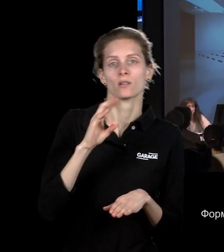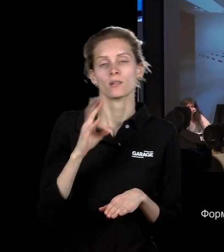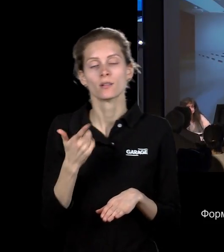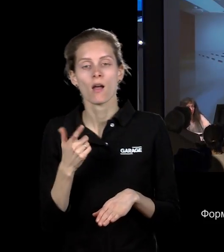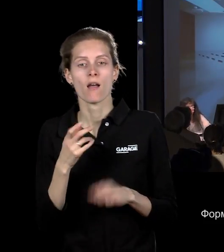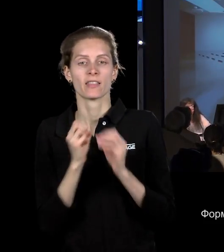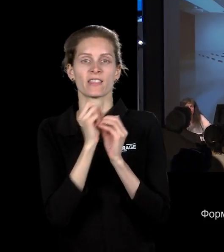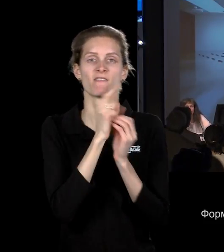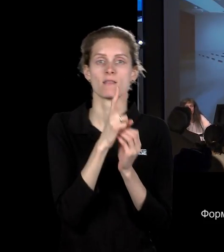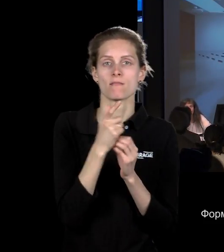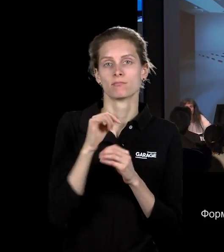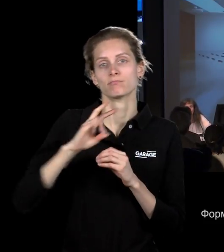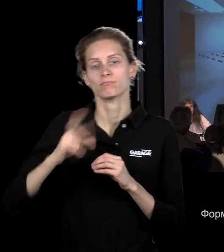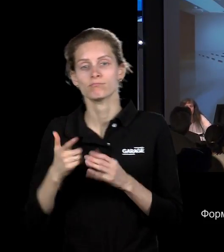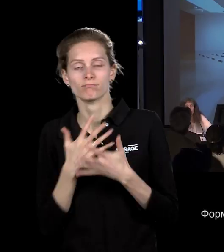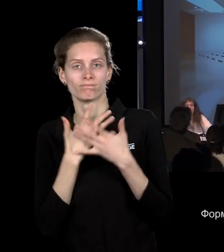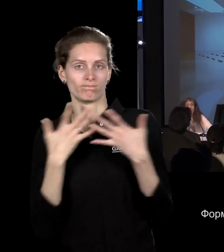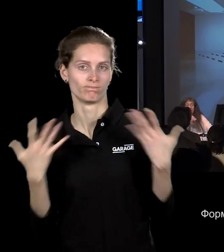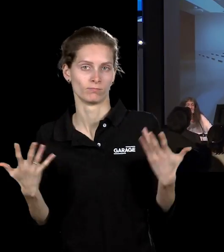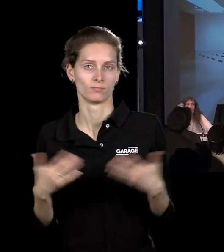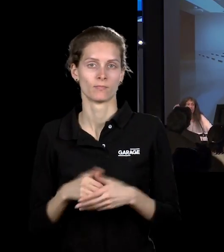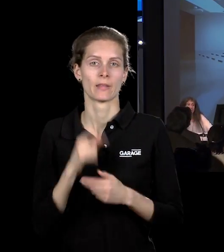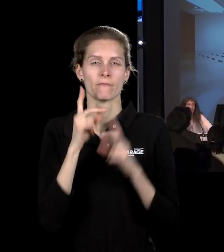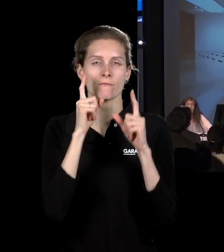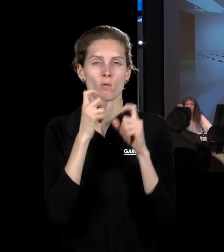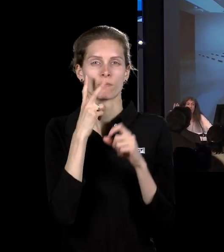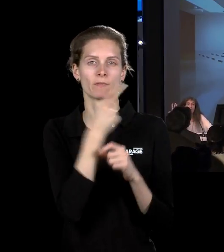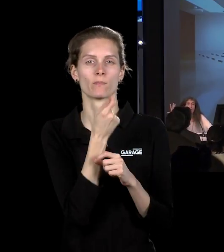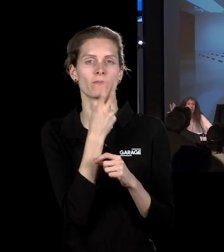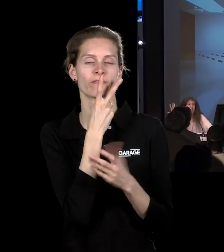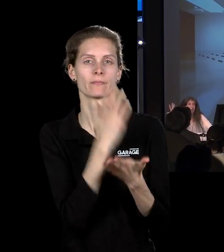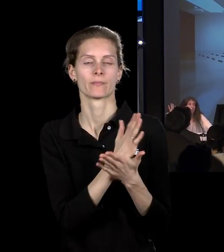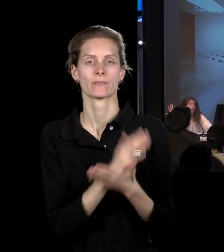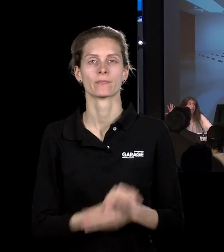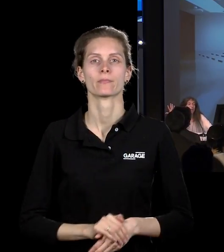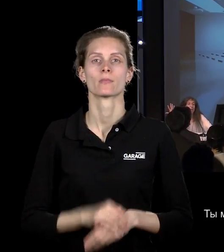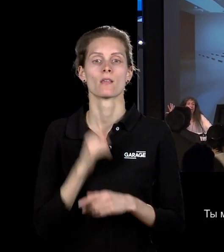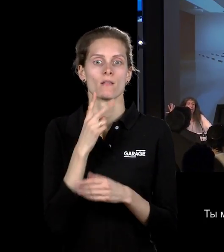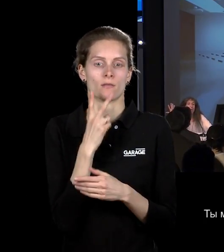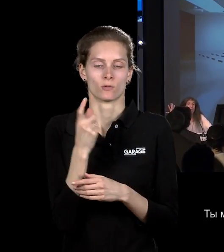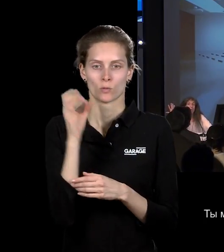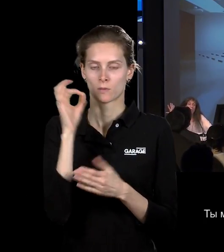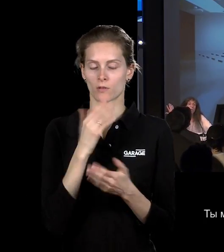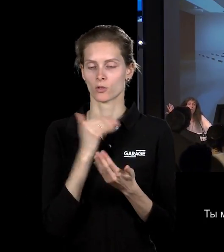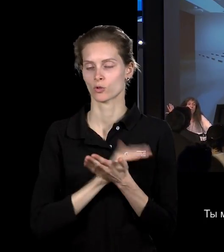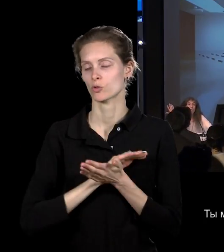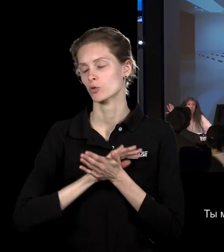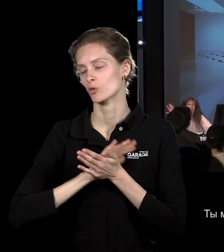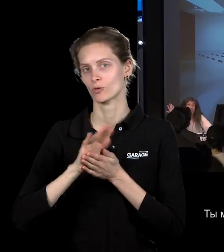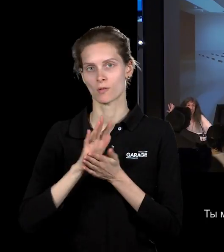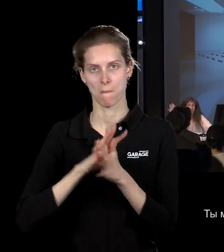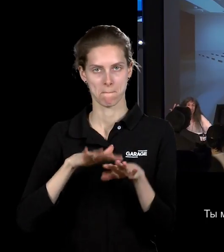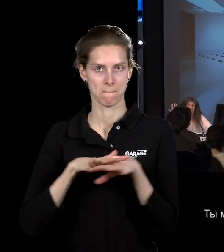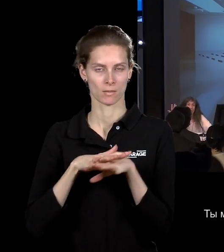зрителя. Вот здесь это немножко, вот на этой фотографии это немножко видно. Вот такая вот абсолютная наглядная математика, которую ты не